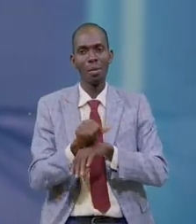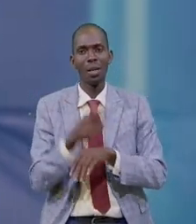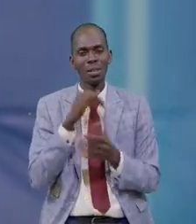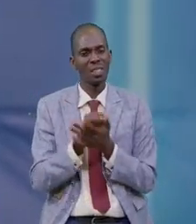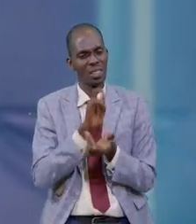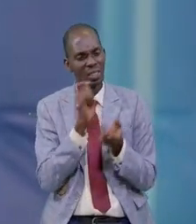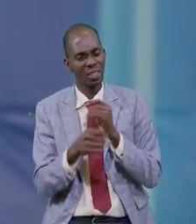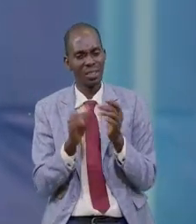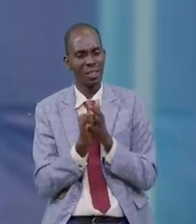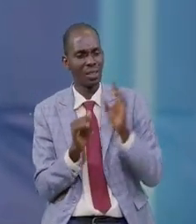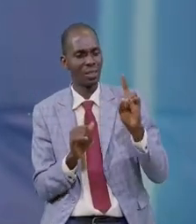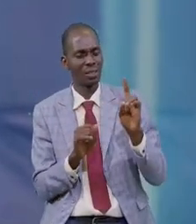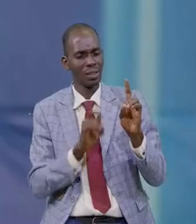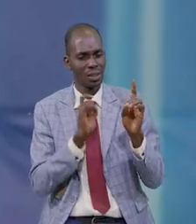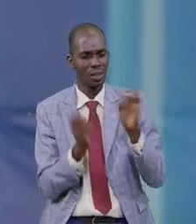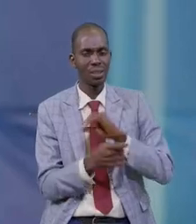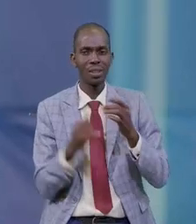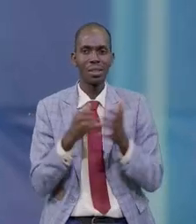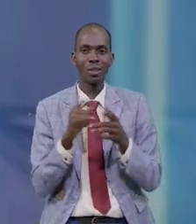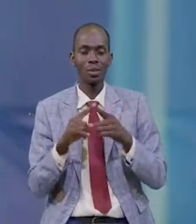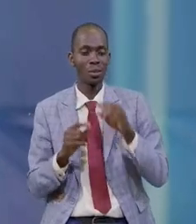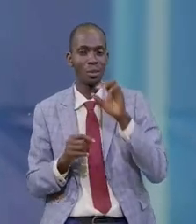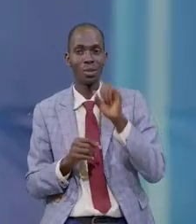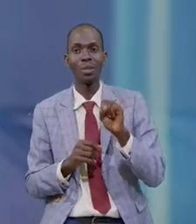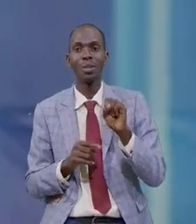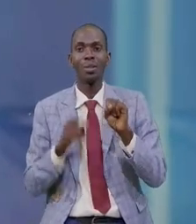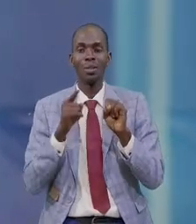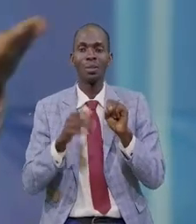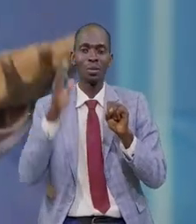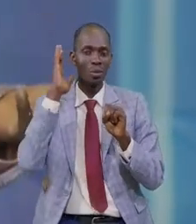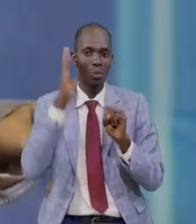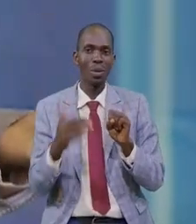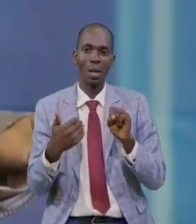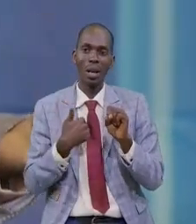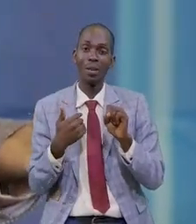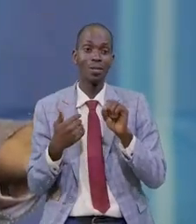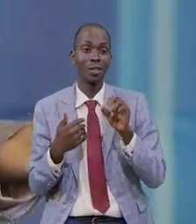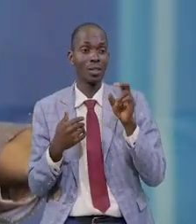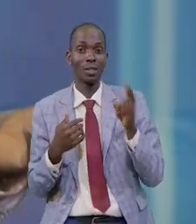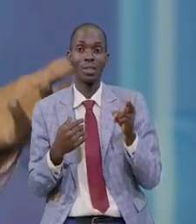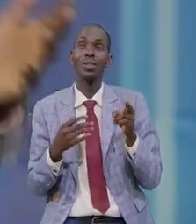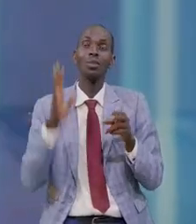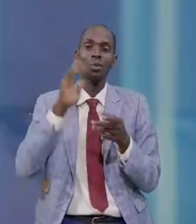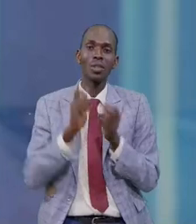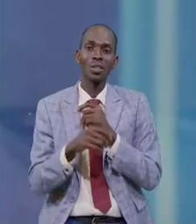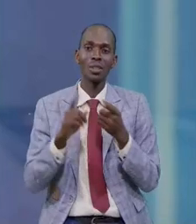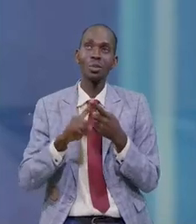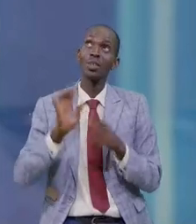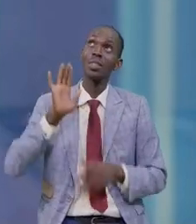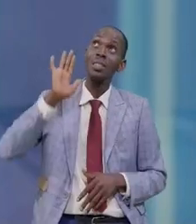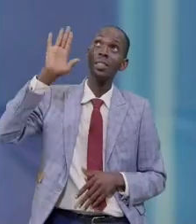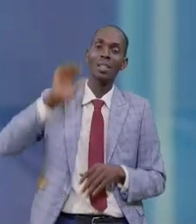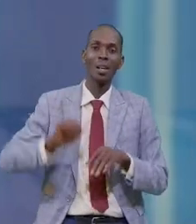changeer le dé changer sans en et vous avez son rendez-vous j'ai lu le livre